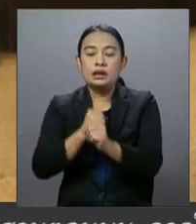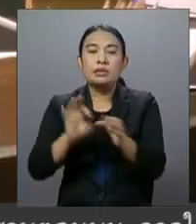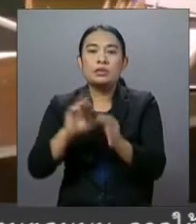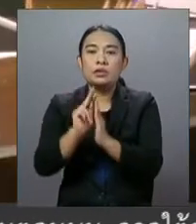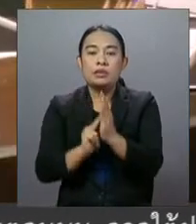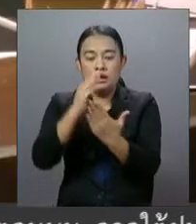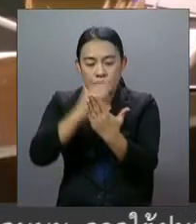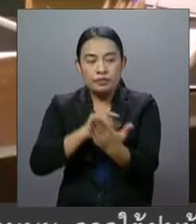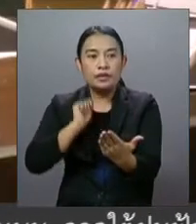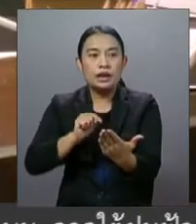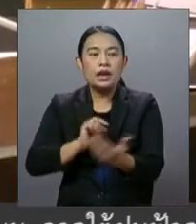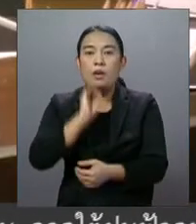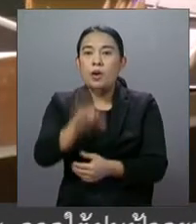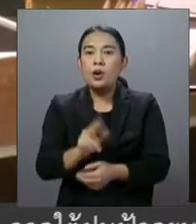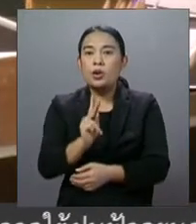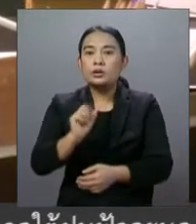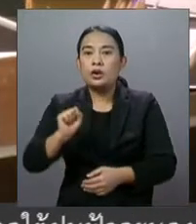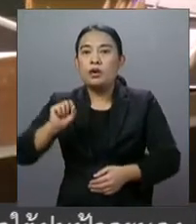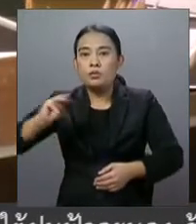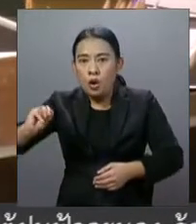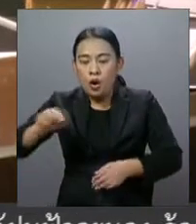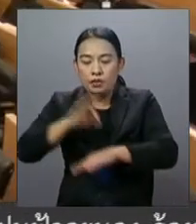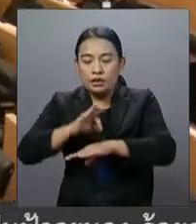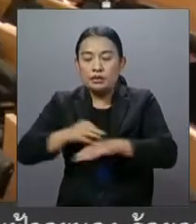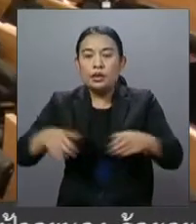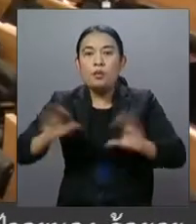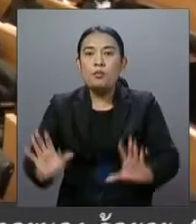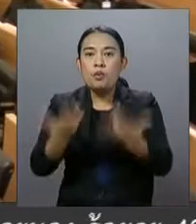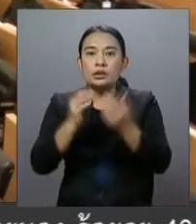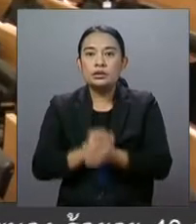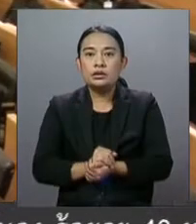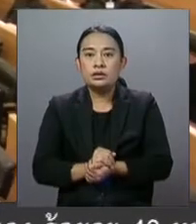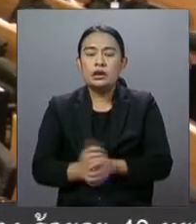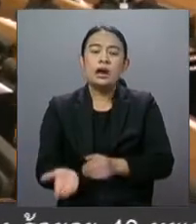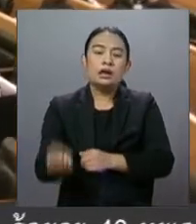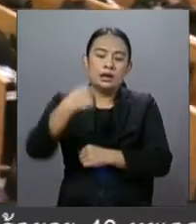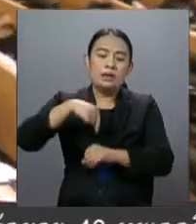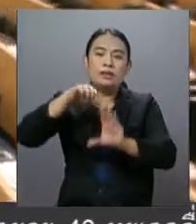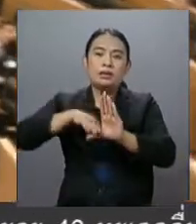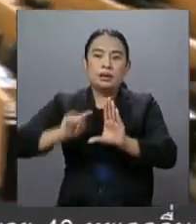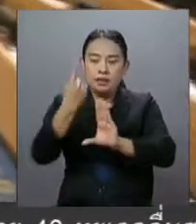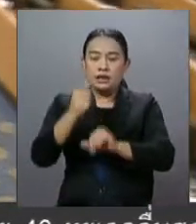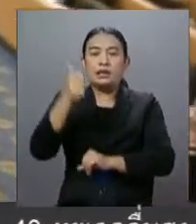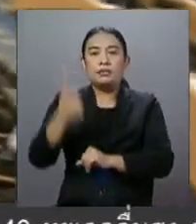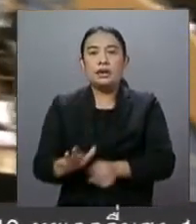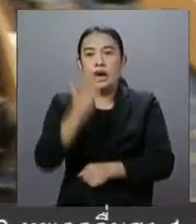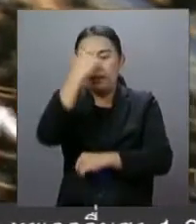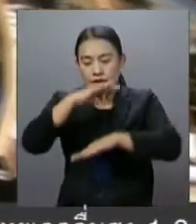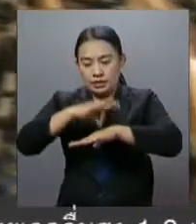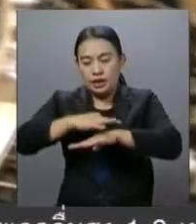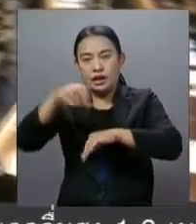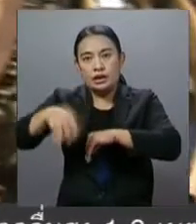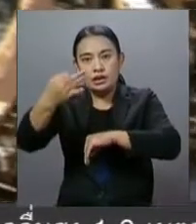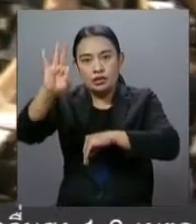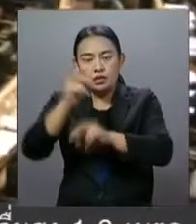ออกมายนยนว่ากสอมชุปัจจุบัเมื่อพนจากตำแงไปแล้วไม่สามารถกลัเข้ารัการสัญหาได้อีกเนองจดำรตำหนงโออสระ